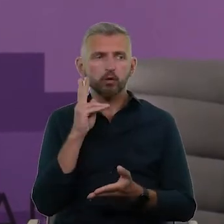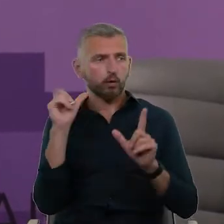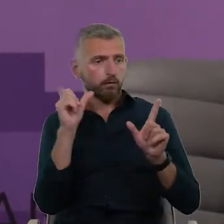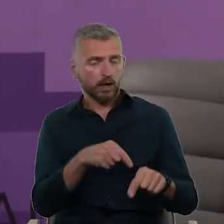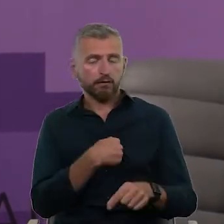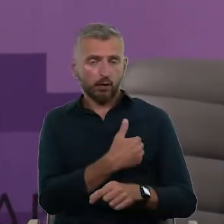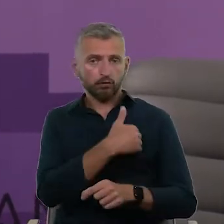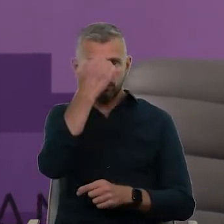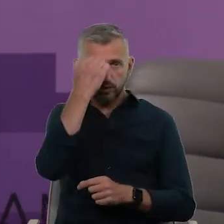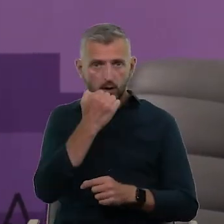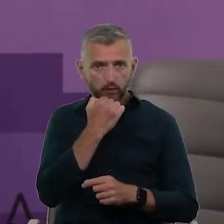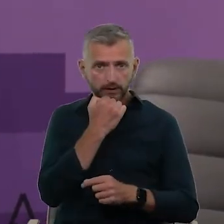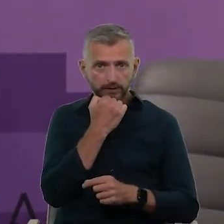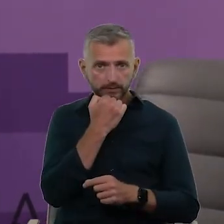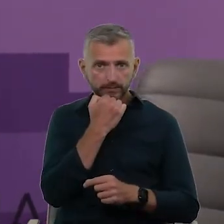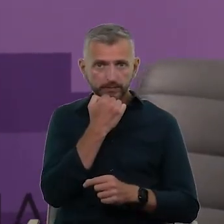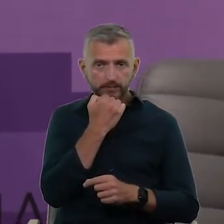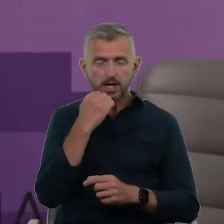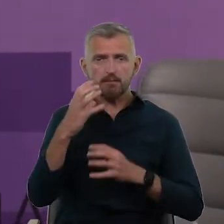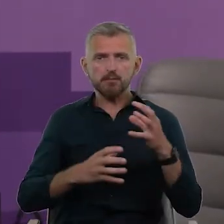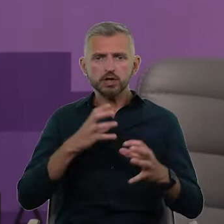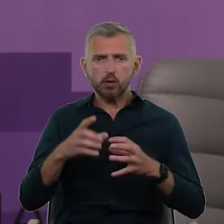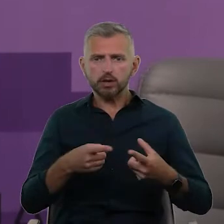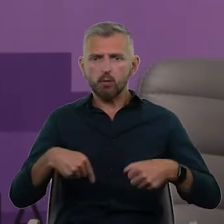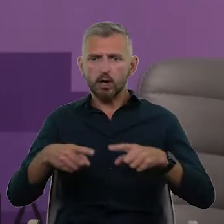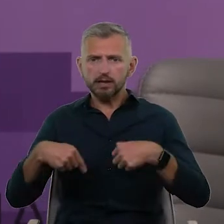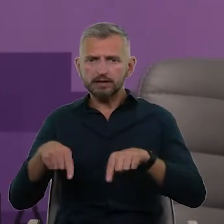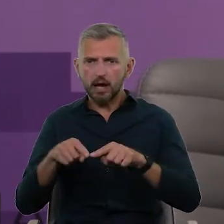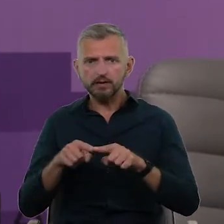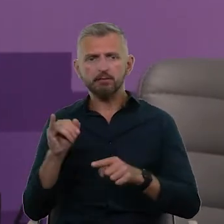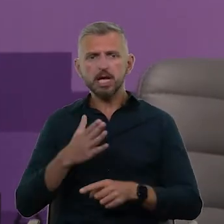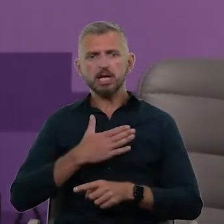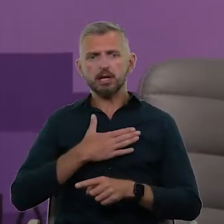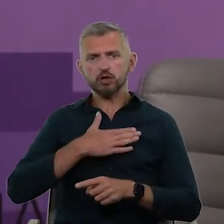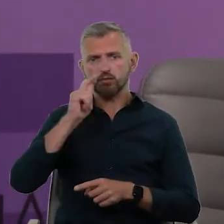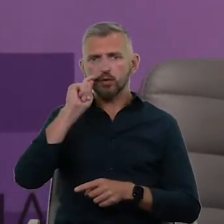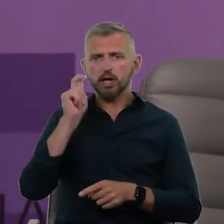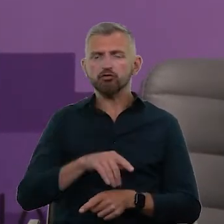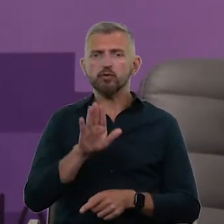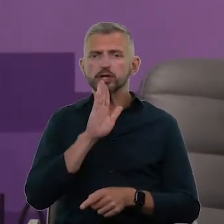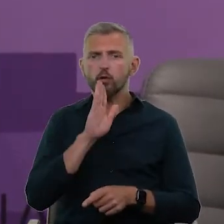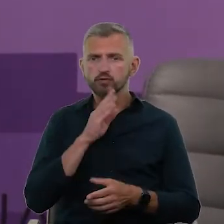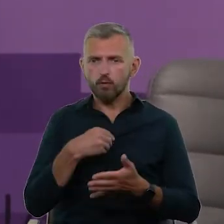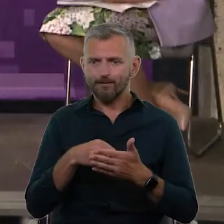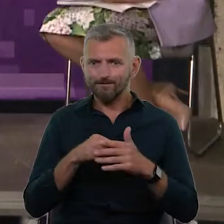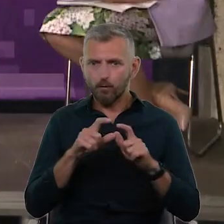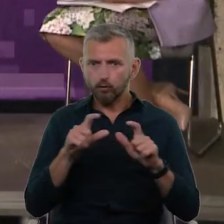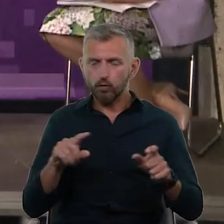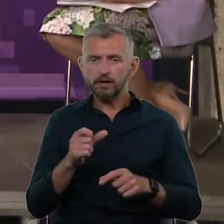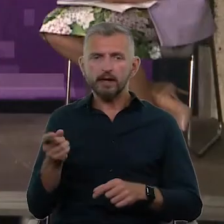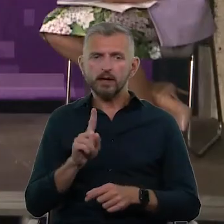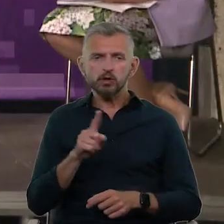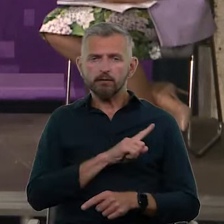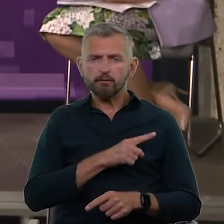І я хочу подякувати міжнародним організаціям і нашому Українському жіночому фонду за те, що вони